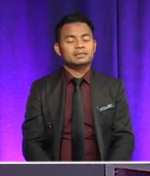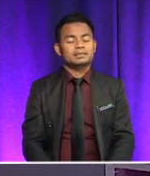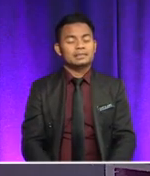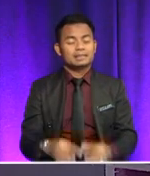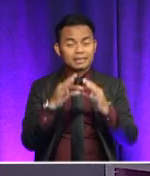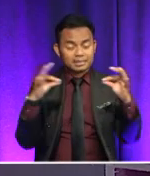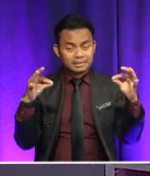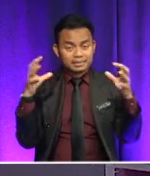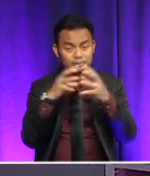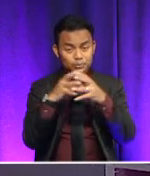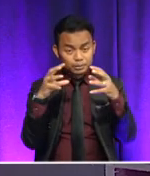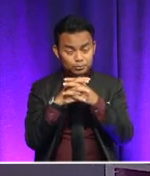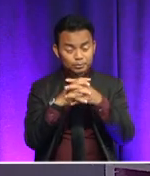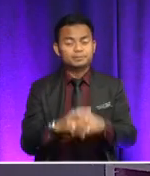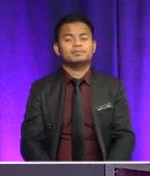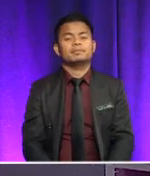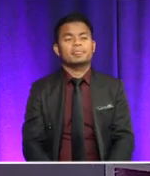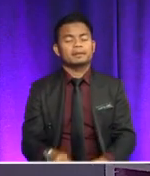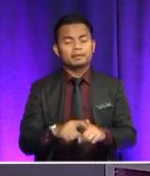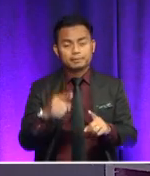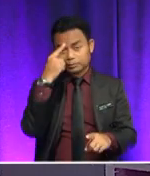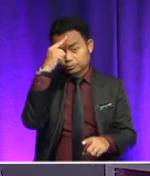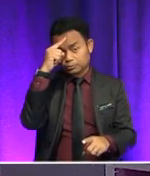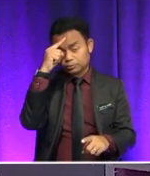tapi kalau ingin mengetahui jumlah